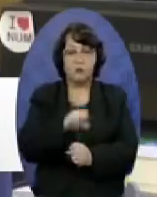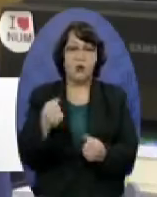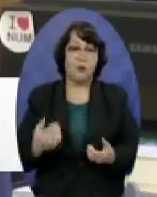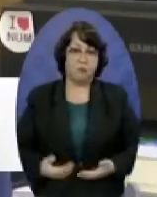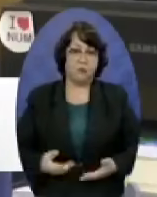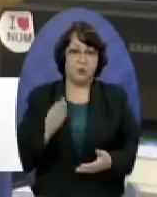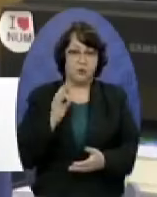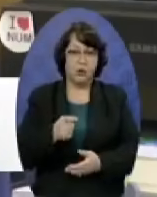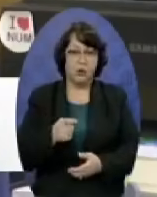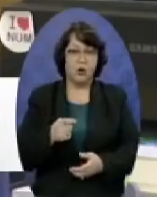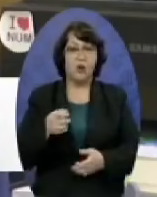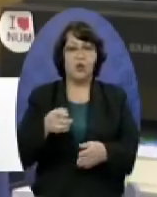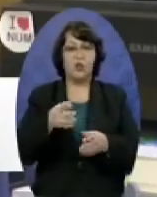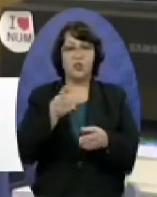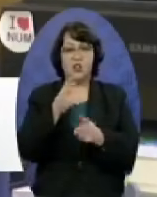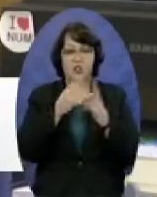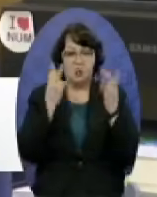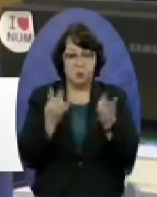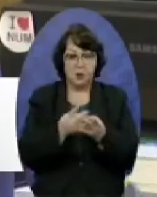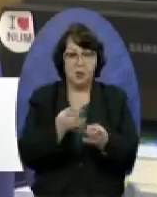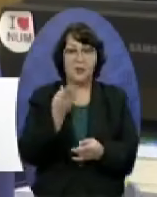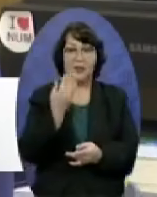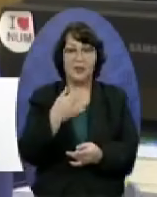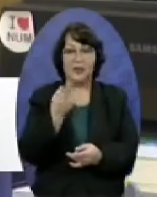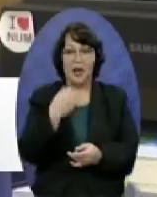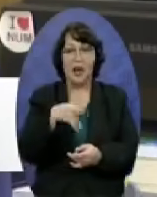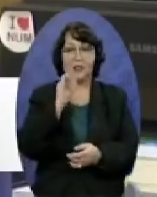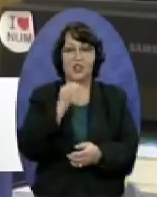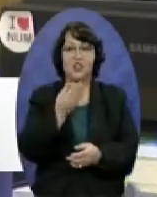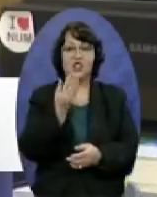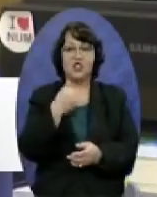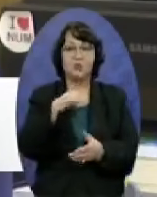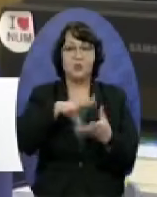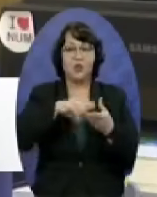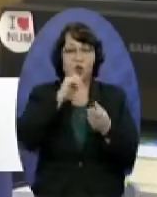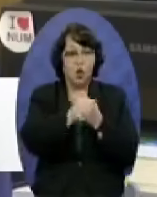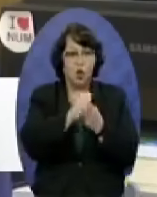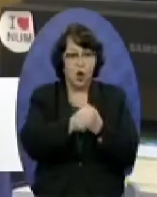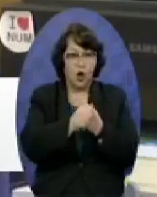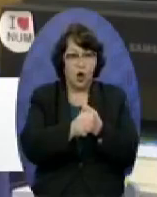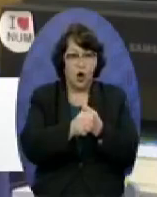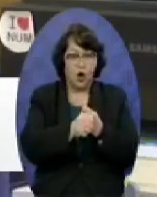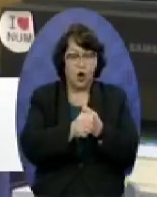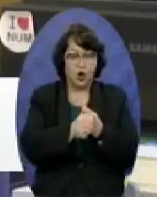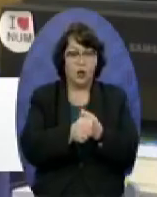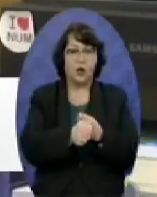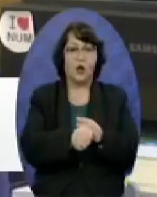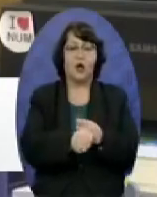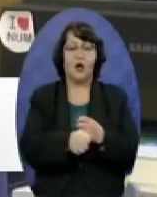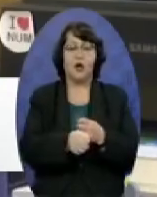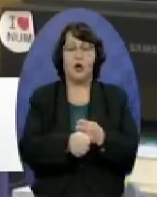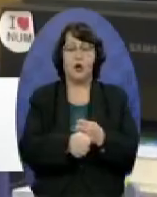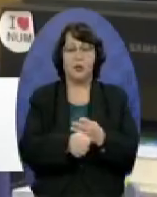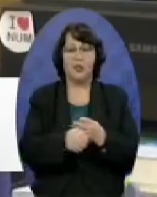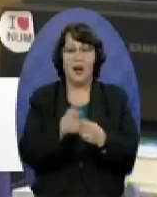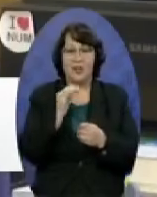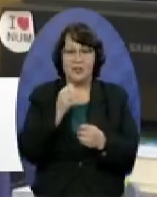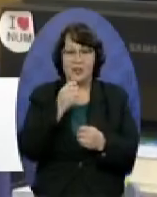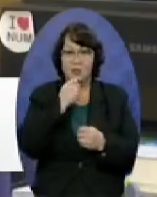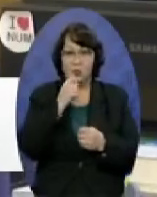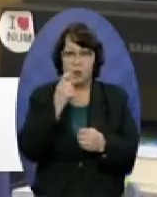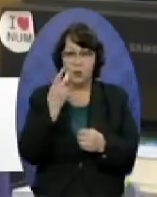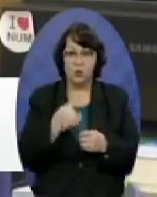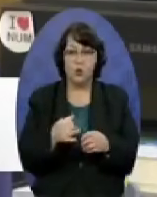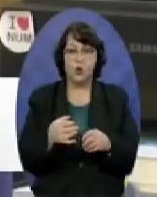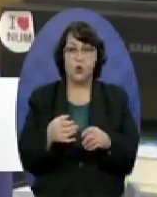оромтлуулсан шинжилгээ төртөө дэргүй өөрсөнд нь бол ягаад хүрэлцээгүй. Учираас бол яг тэр дундын сан бүртүүлж нэгээс нь